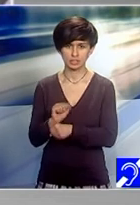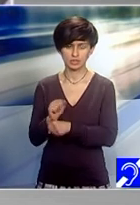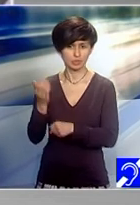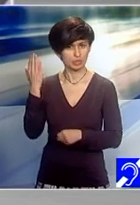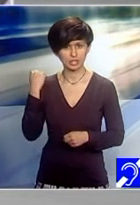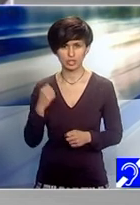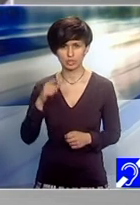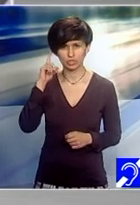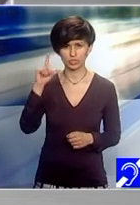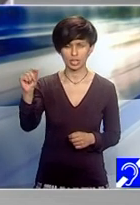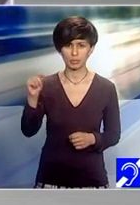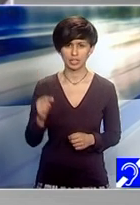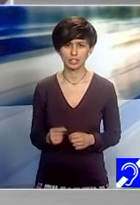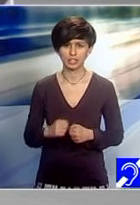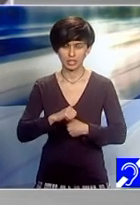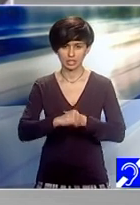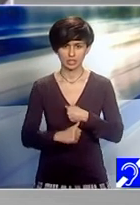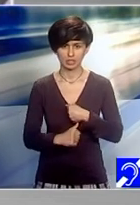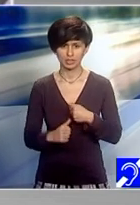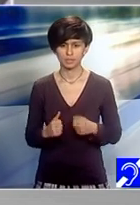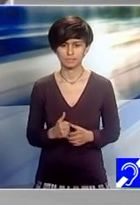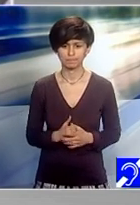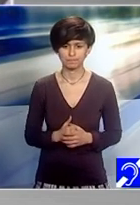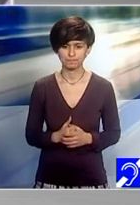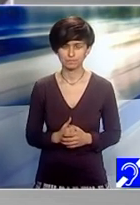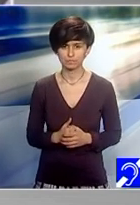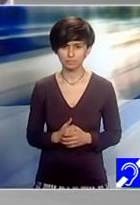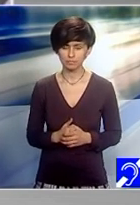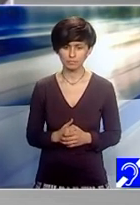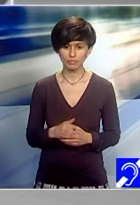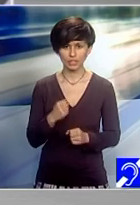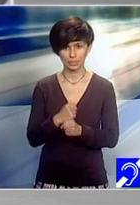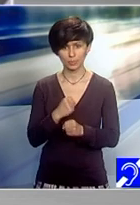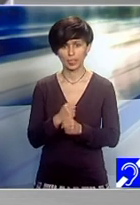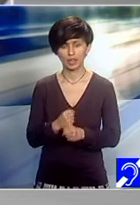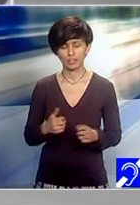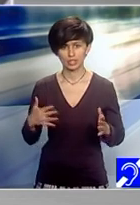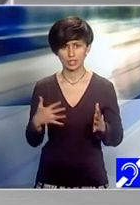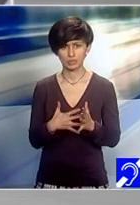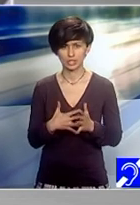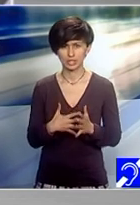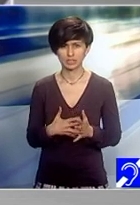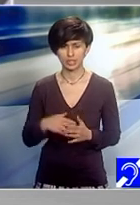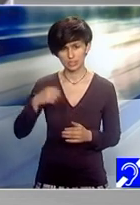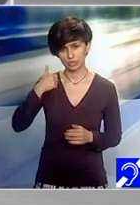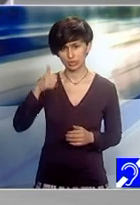450 de femei recoltate în 3 zile și cu recordul nostru de până acum 198 de femei testate într-o singură